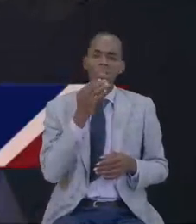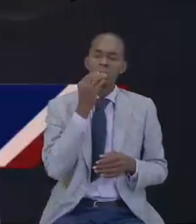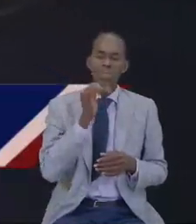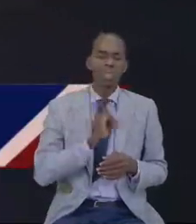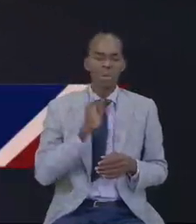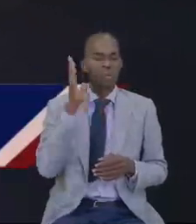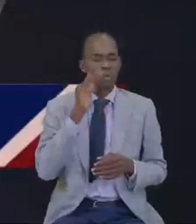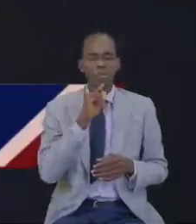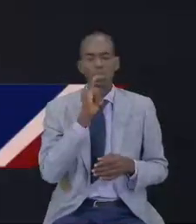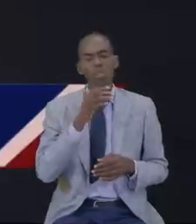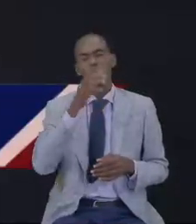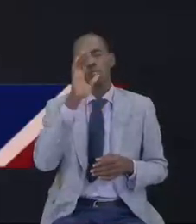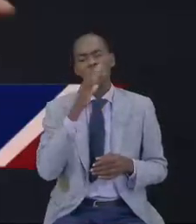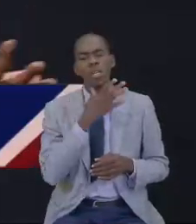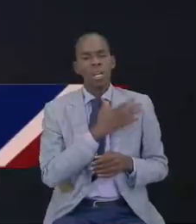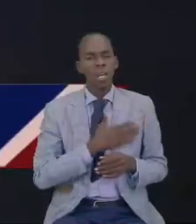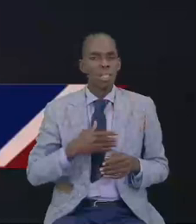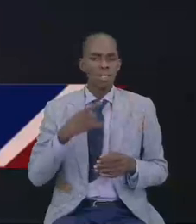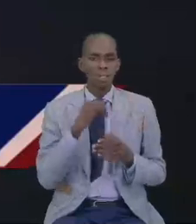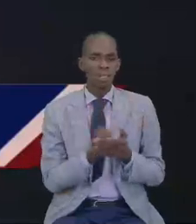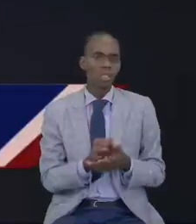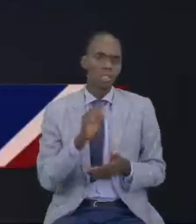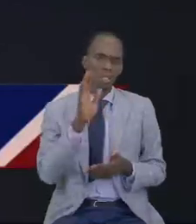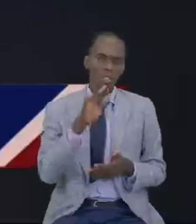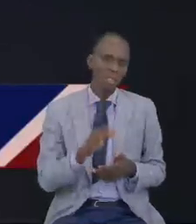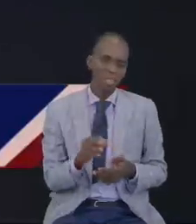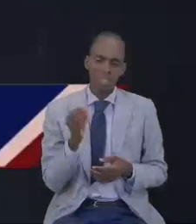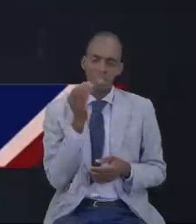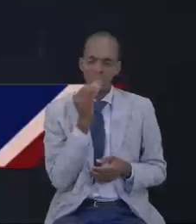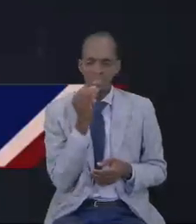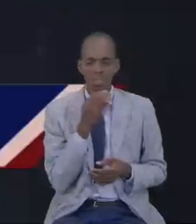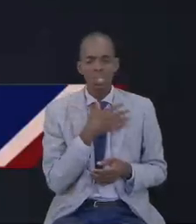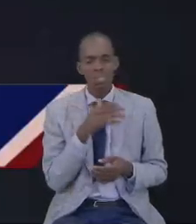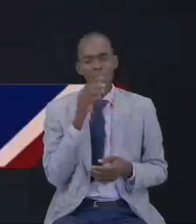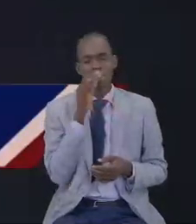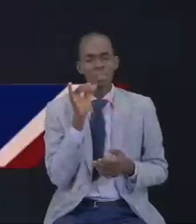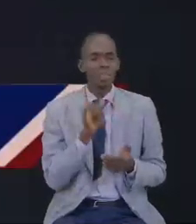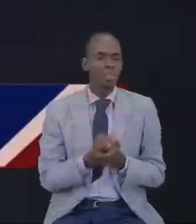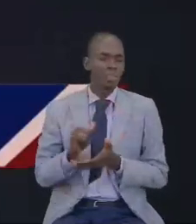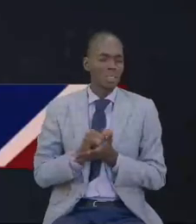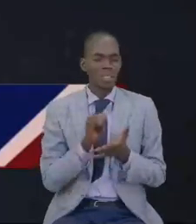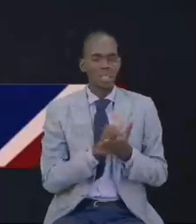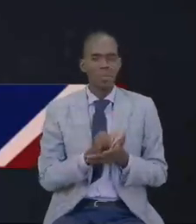ah, vous les croyants, vous ne buvez pas, vous ne mangez pas et tout ça. Alors, il mange ça